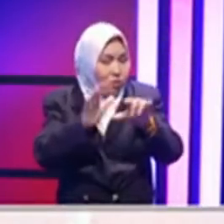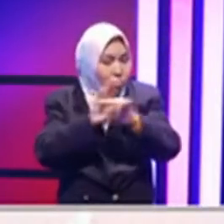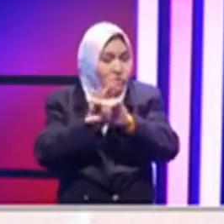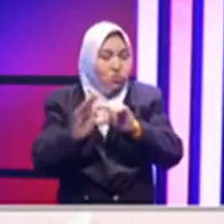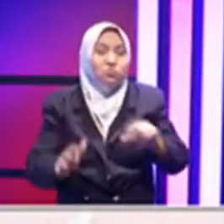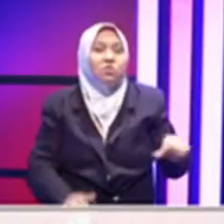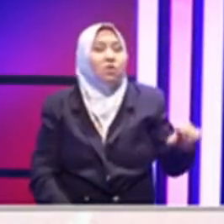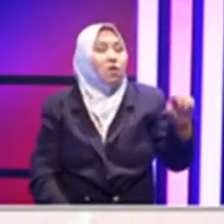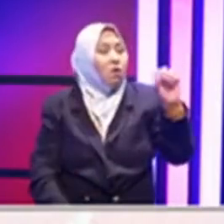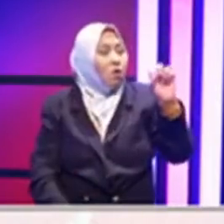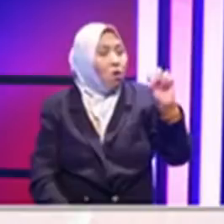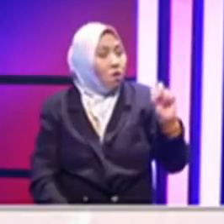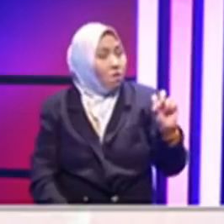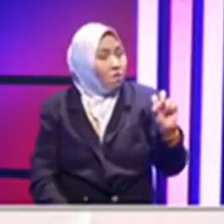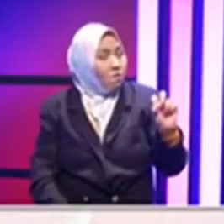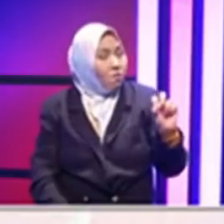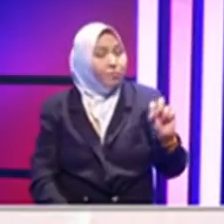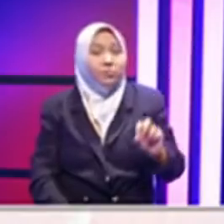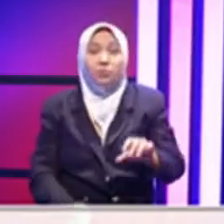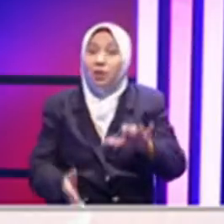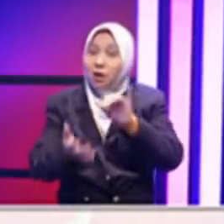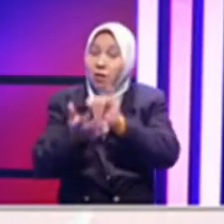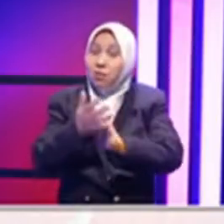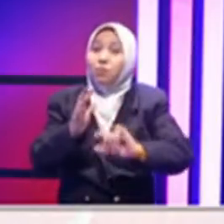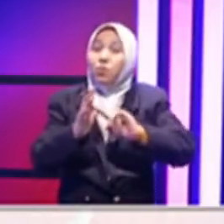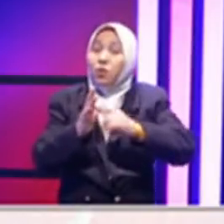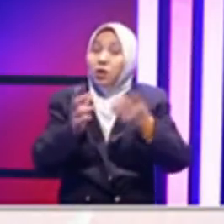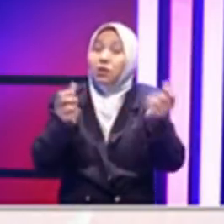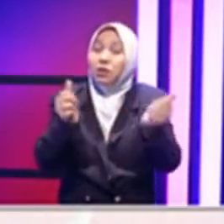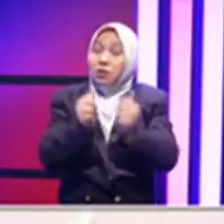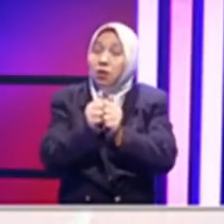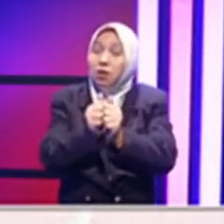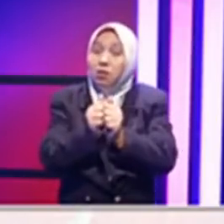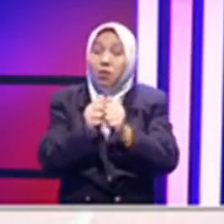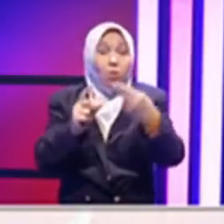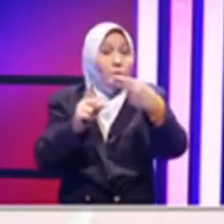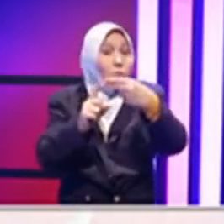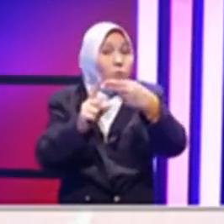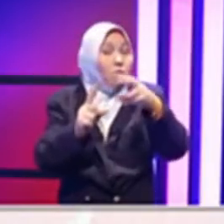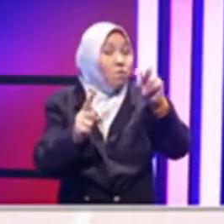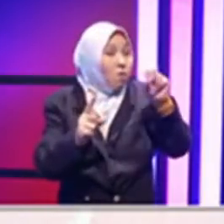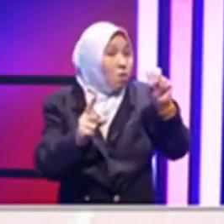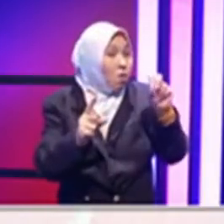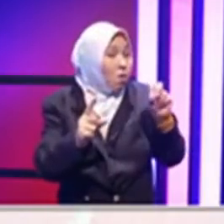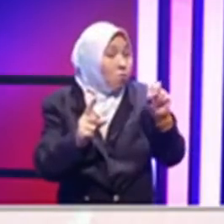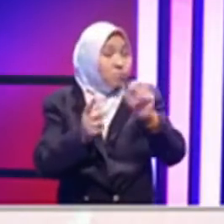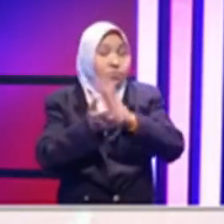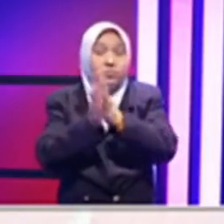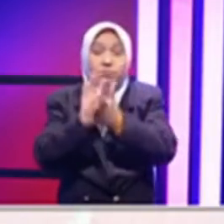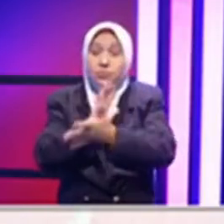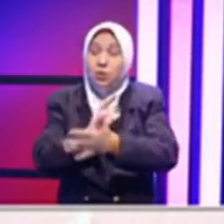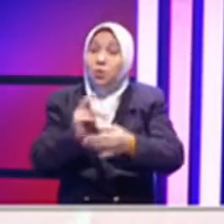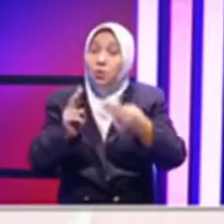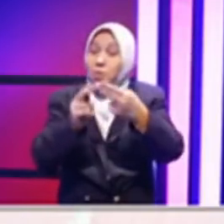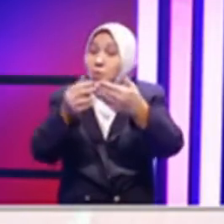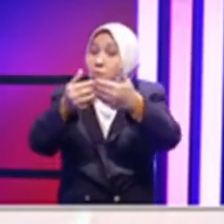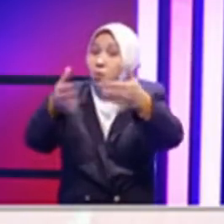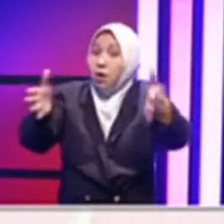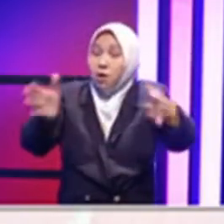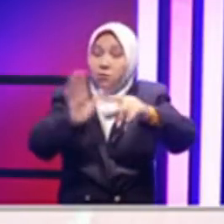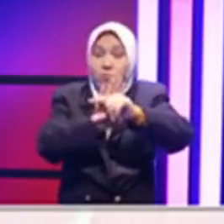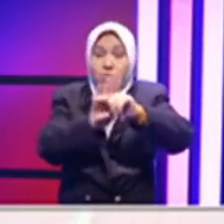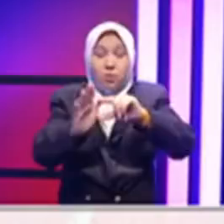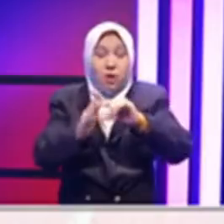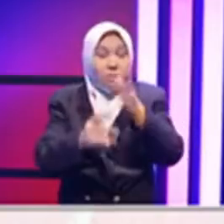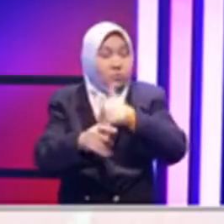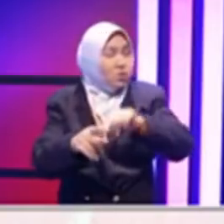ini, yang mana dimulakan dengan huruf Qaf juga sebagai huruf pembukaan surah. Okey, huruf muqatta'ah.